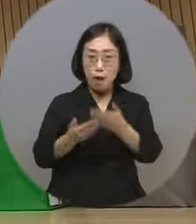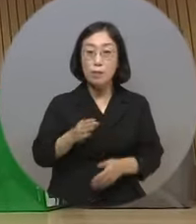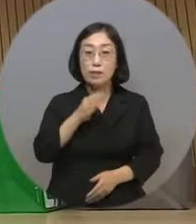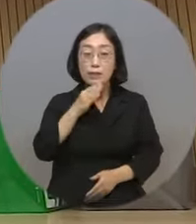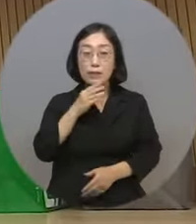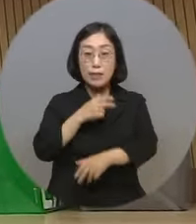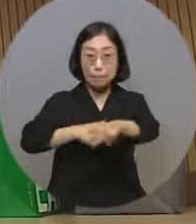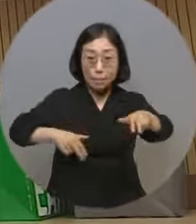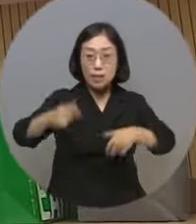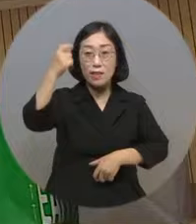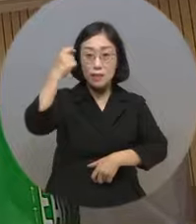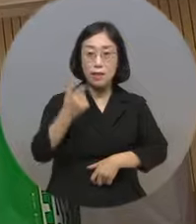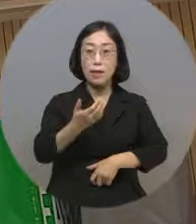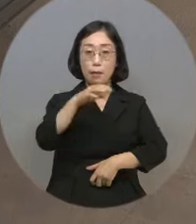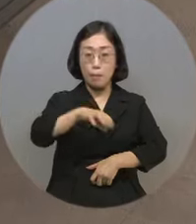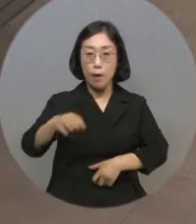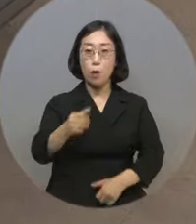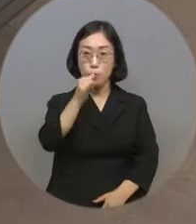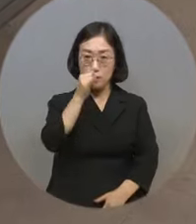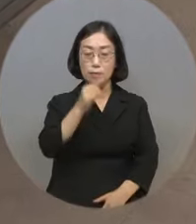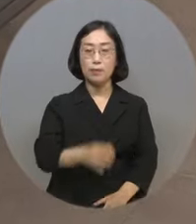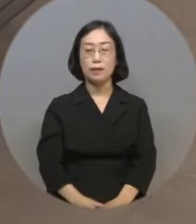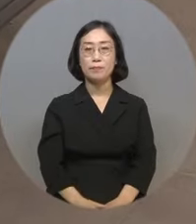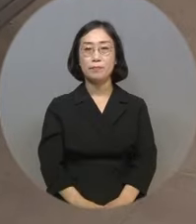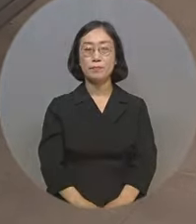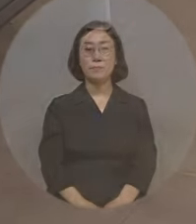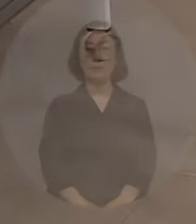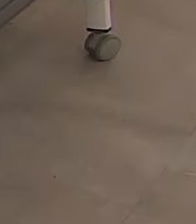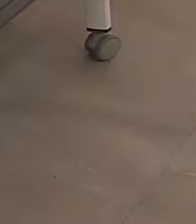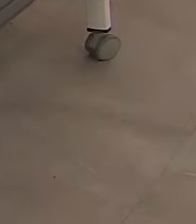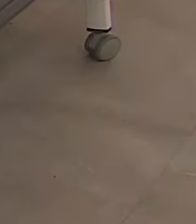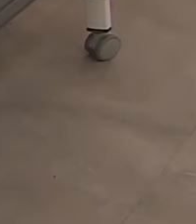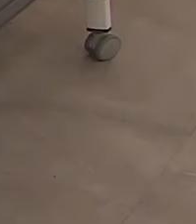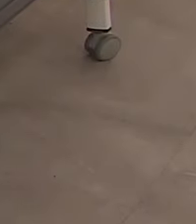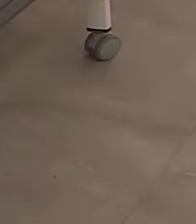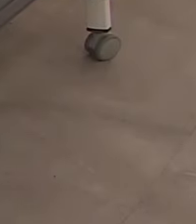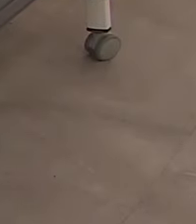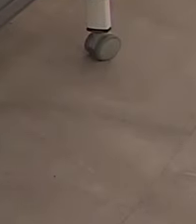느껴보는 체험 공간들이 마련됐습니다. 복지TV 뉴스 박태진입니다.